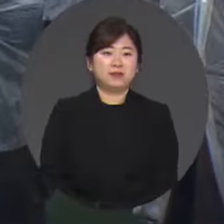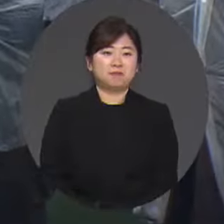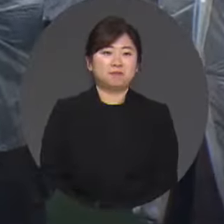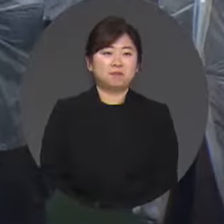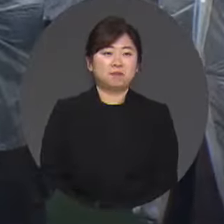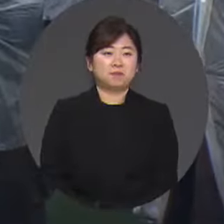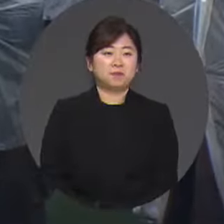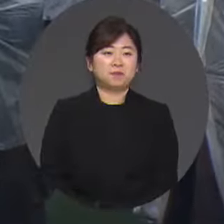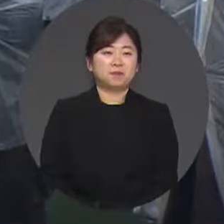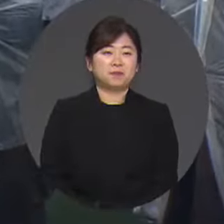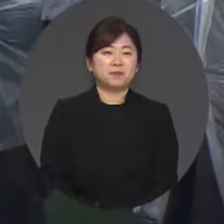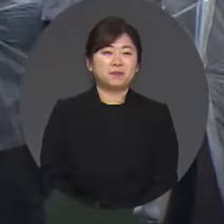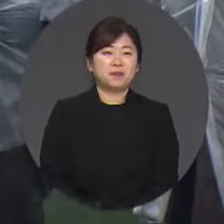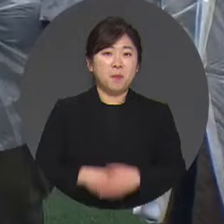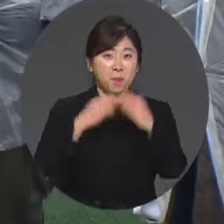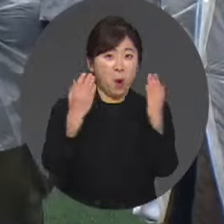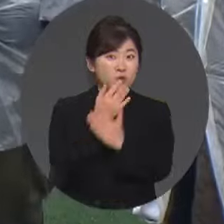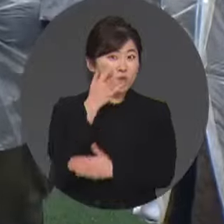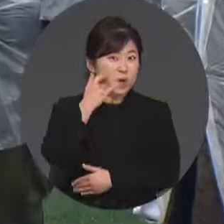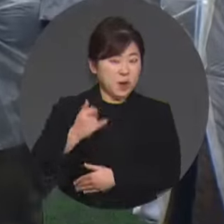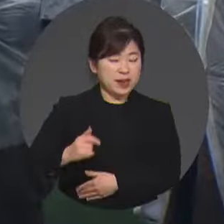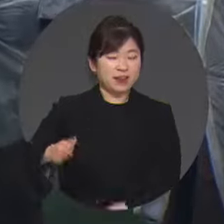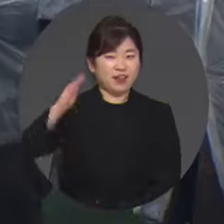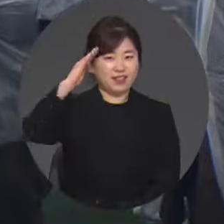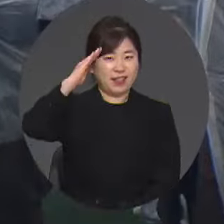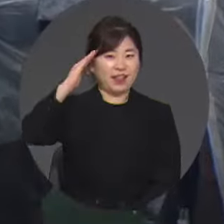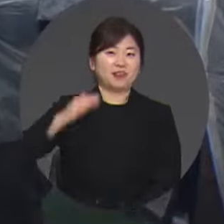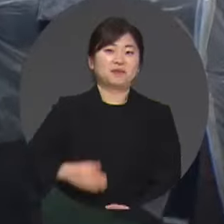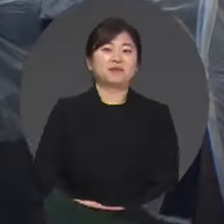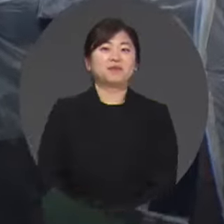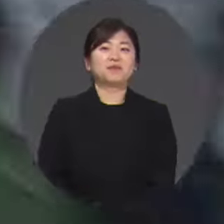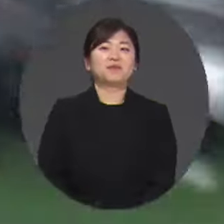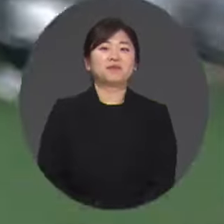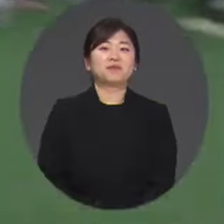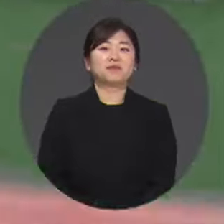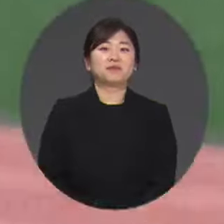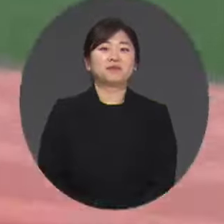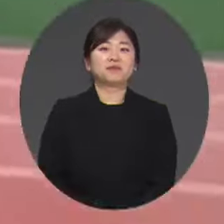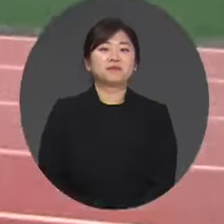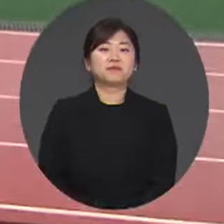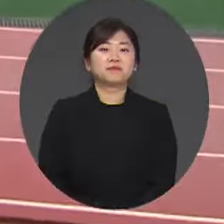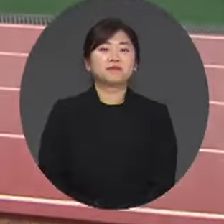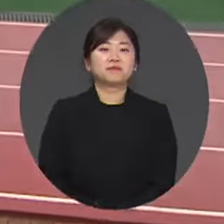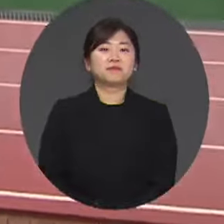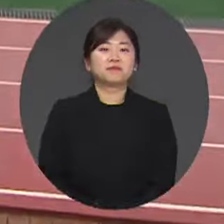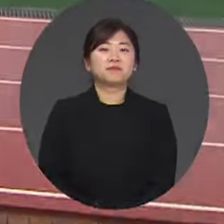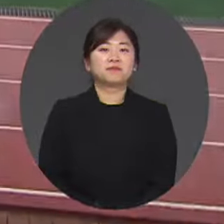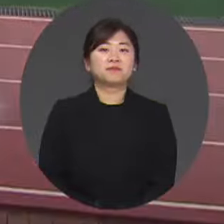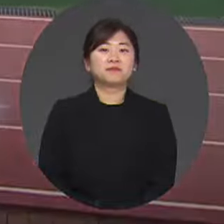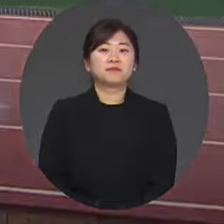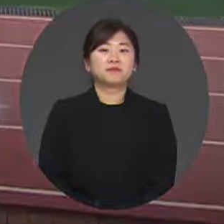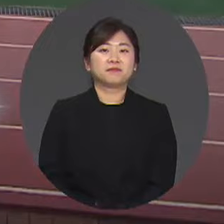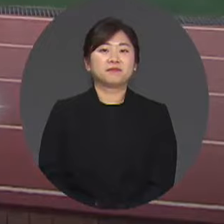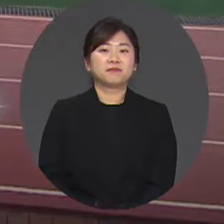입영장병 부모님께 대하여 동네! 네! 화이팅! 우리 아들!